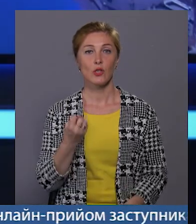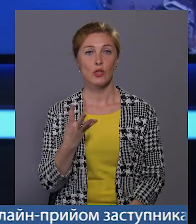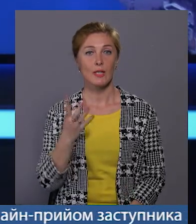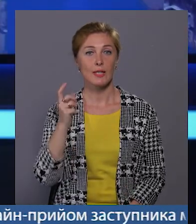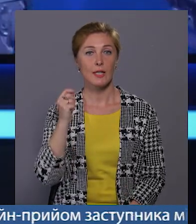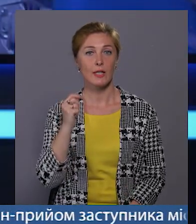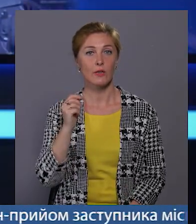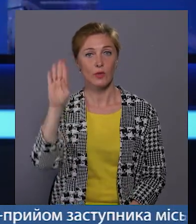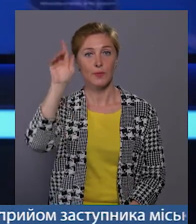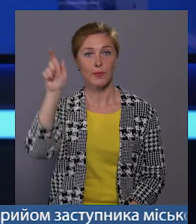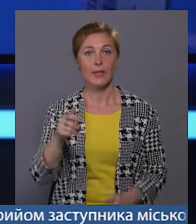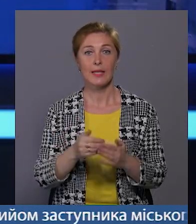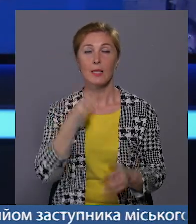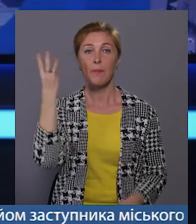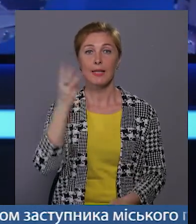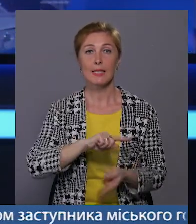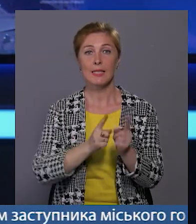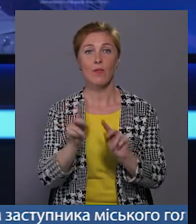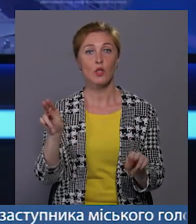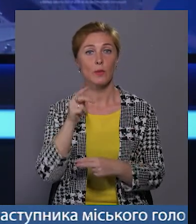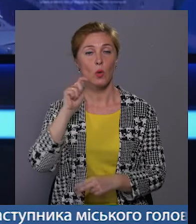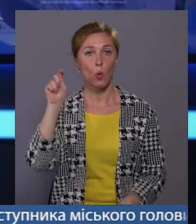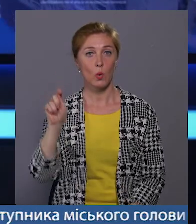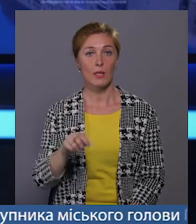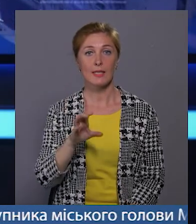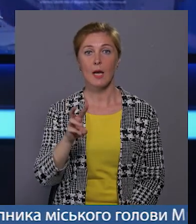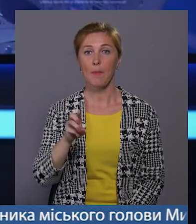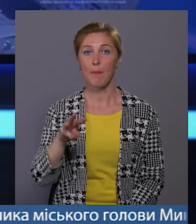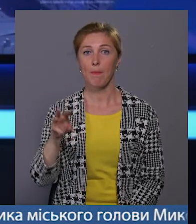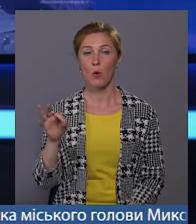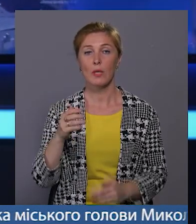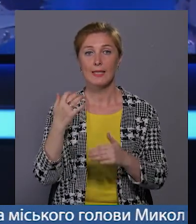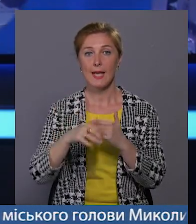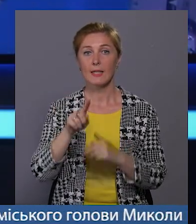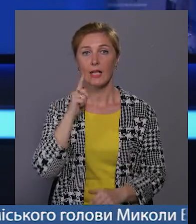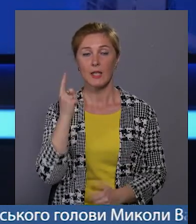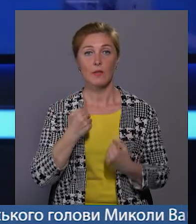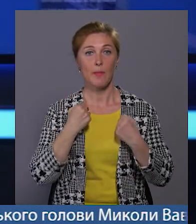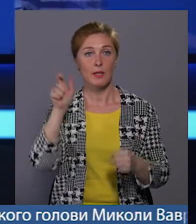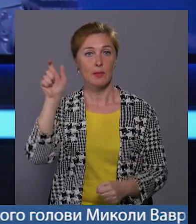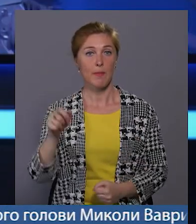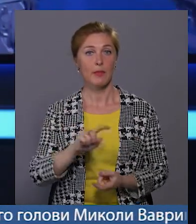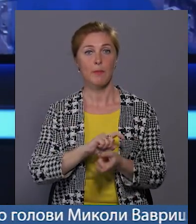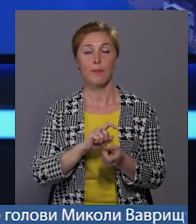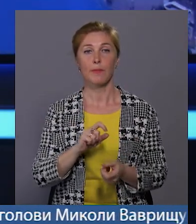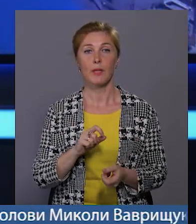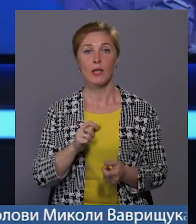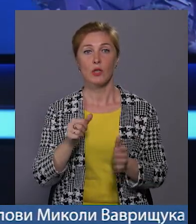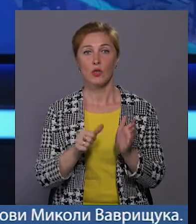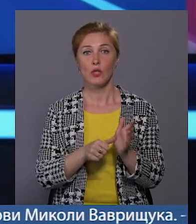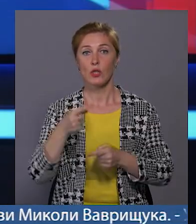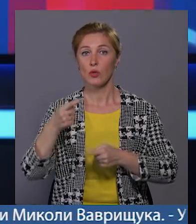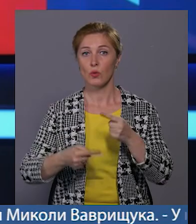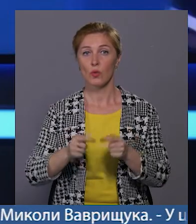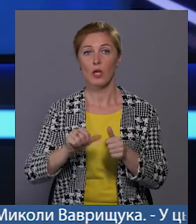14-річний Ельмір Аліїв з Хмельницького став чемпіоном України з самбо серед кадетів. Спортсмен переміг у 6 сутичках. Крім нього,